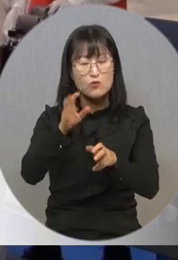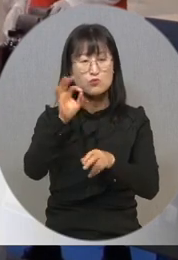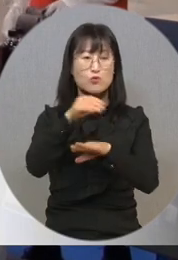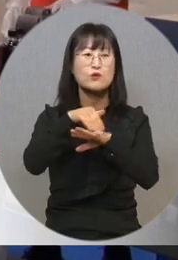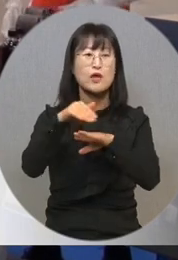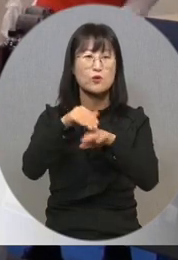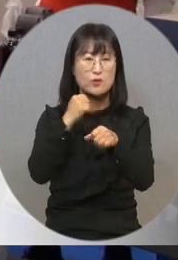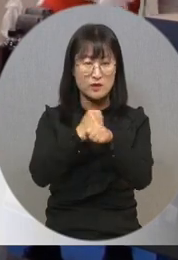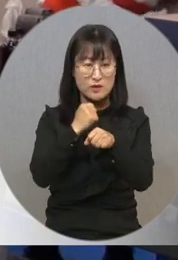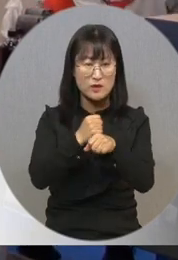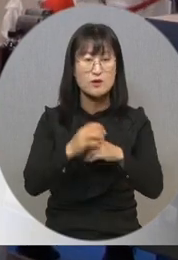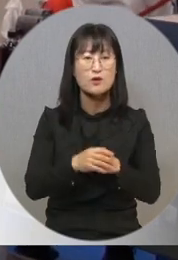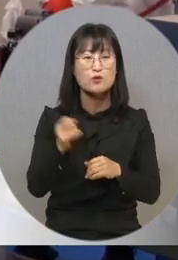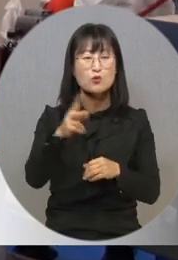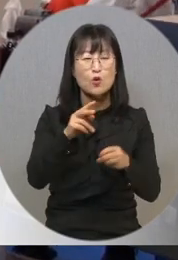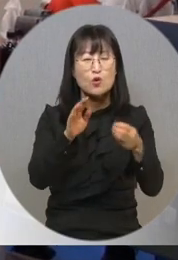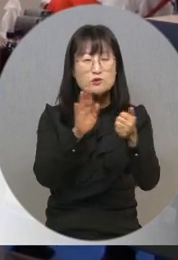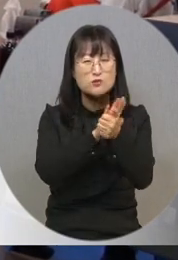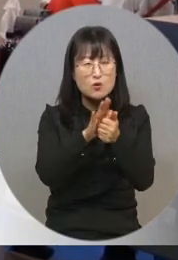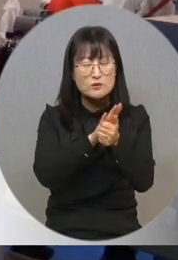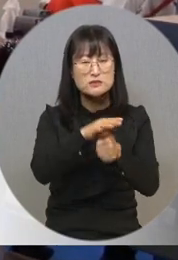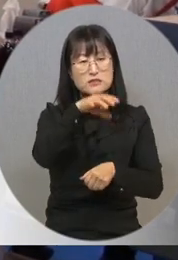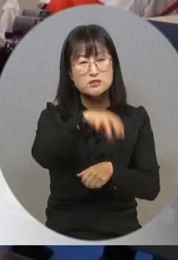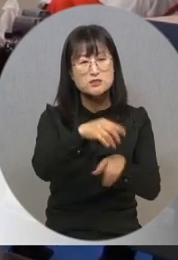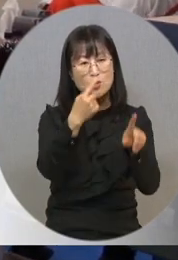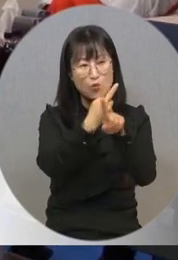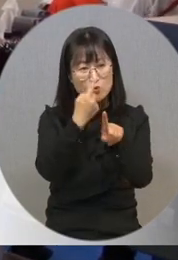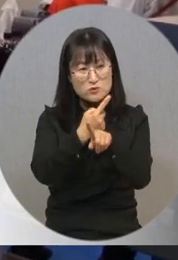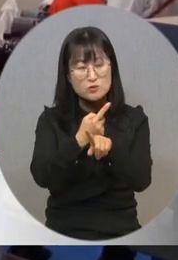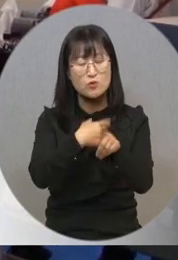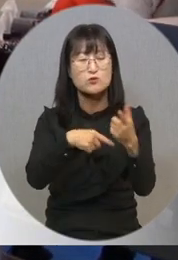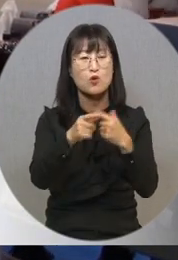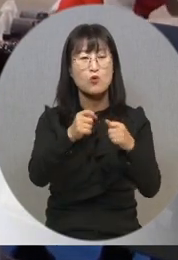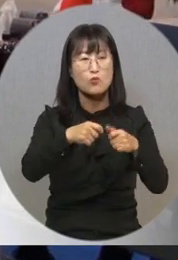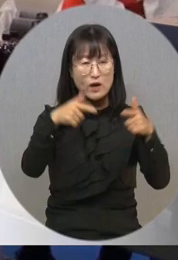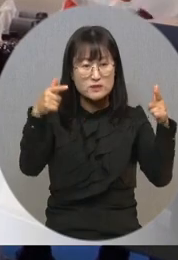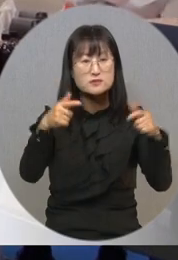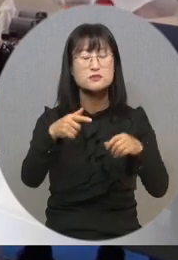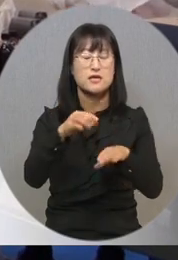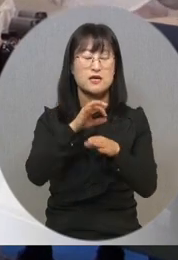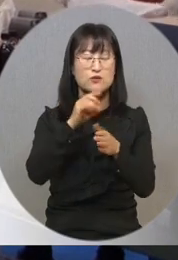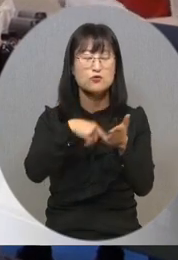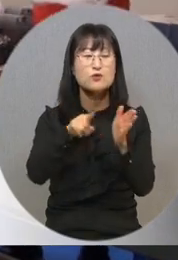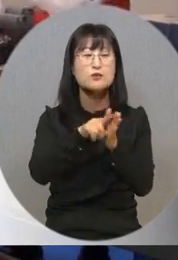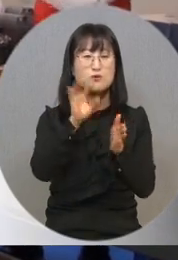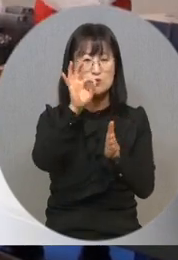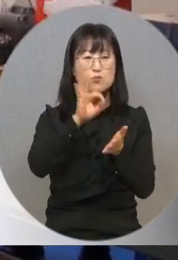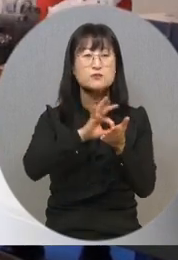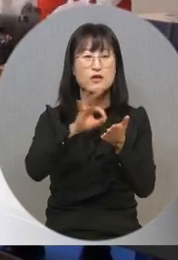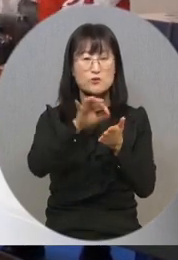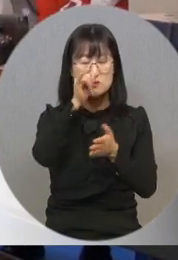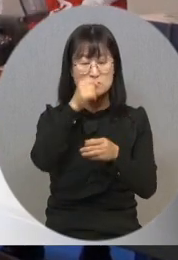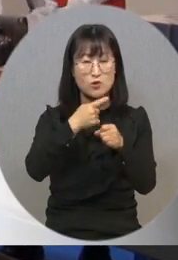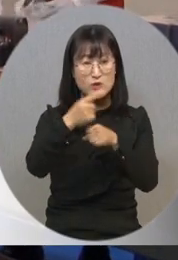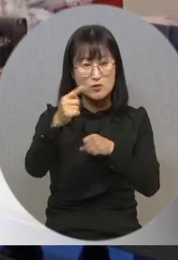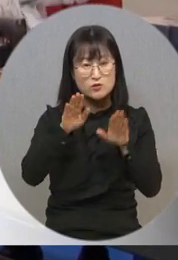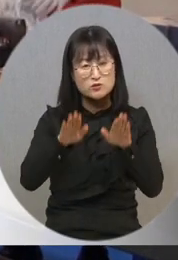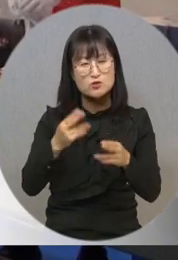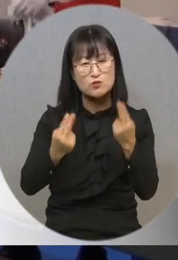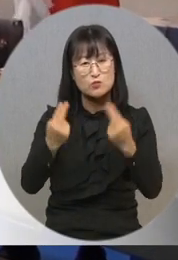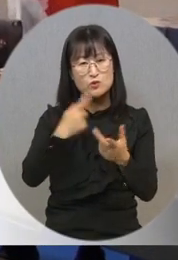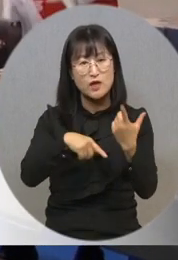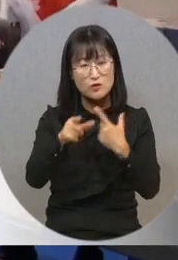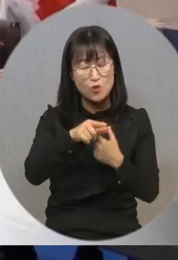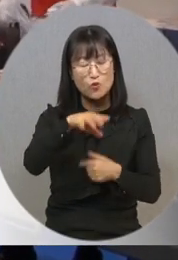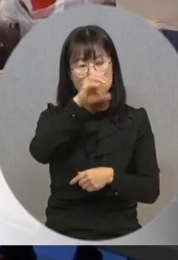서비스 시설을 고치고 늘리고 확장하고 그렇게 사용하고 있습니다. 내년에는 지금보다